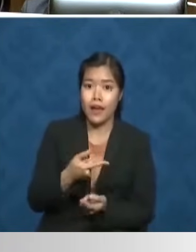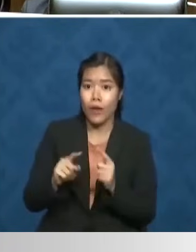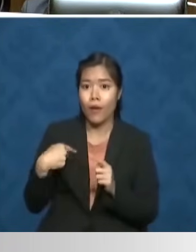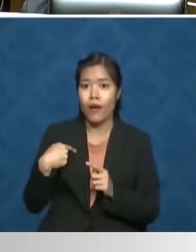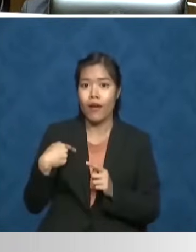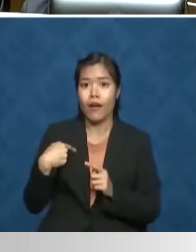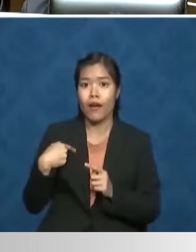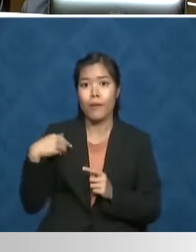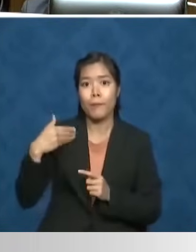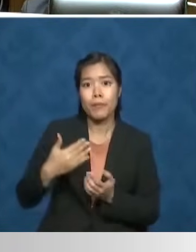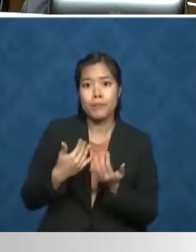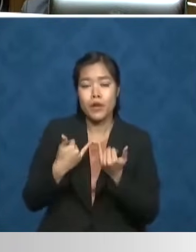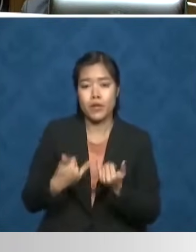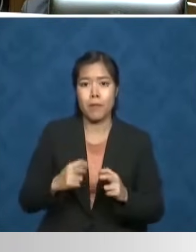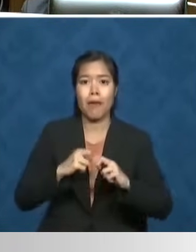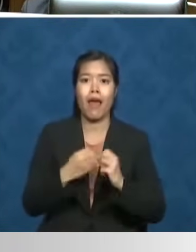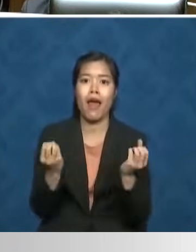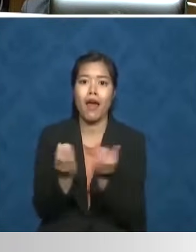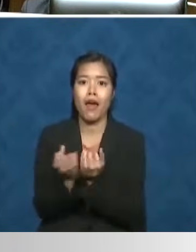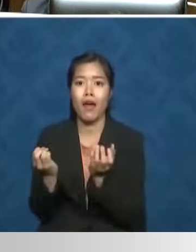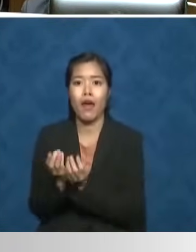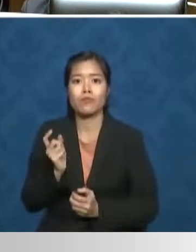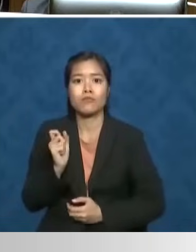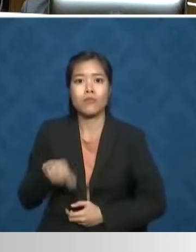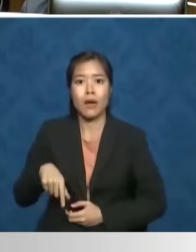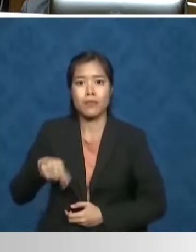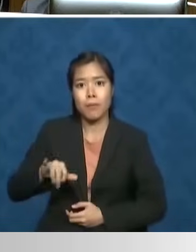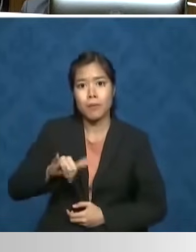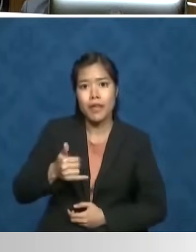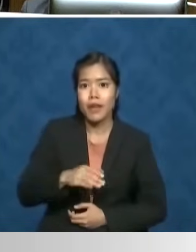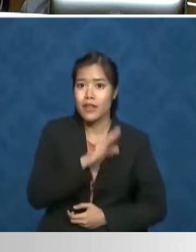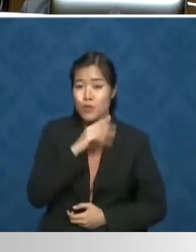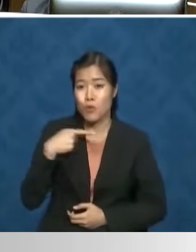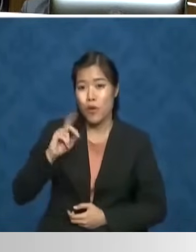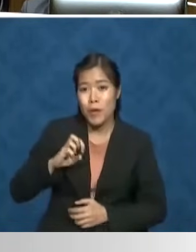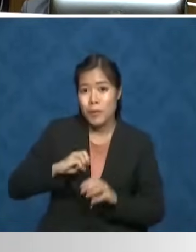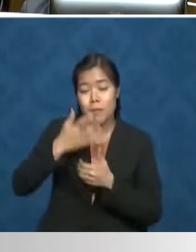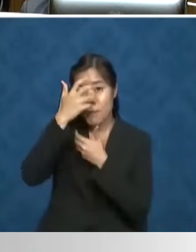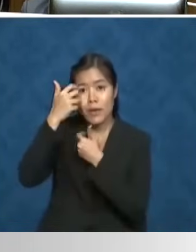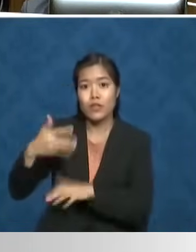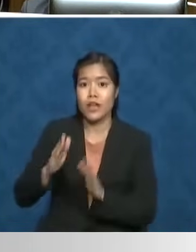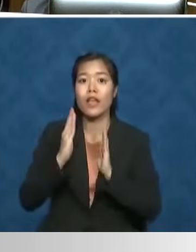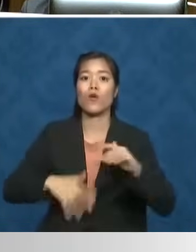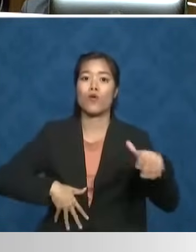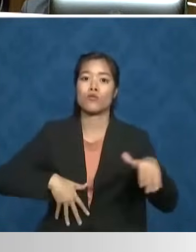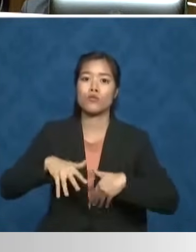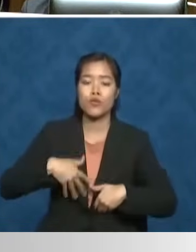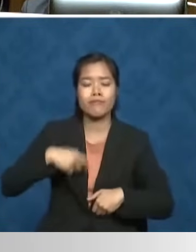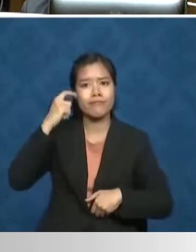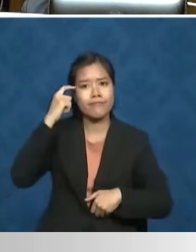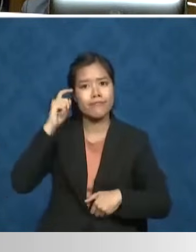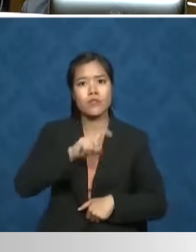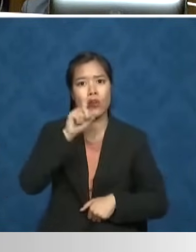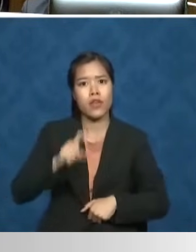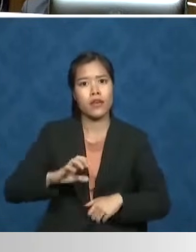าเดิมๆหรือแม้กระทั่งผลักบางคนลงจากเรือครับจนบางครั้งครับพี่น้องประชาชนเกิดคำถามครับว่าวันนี้เร